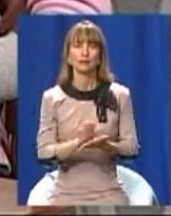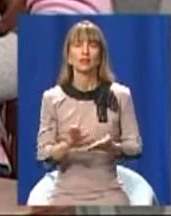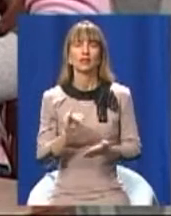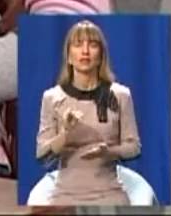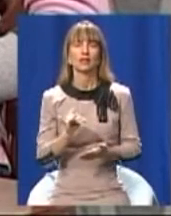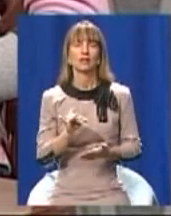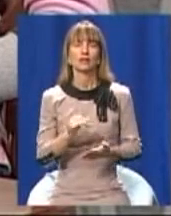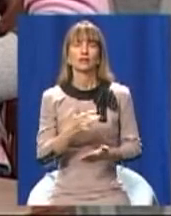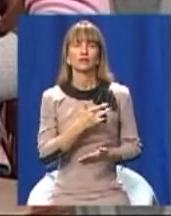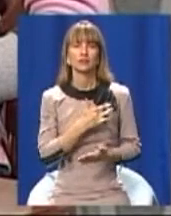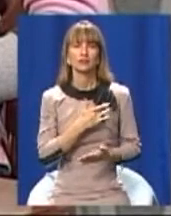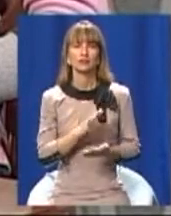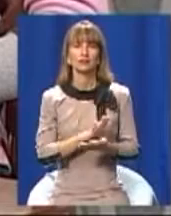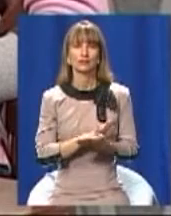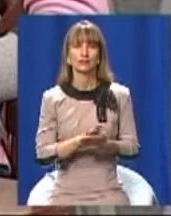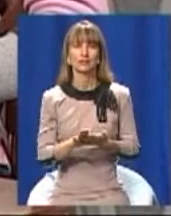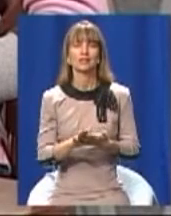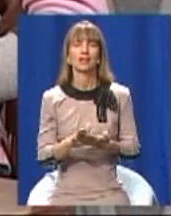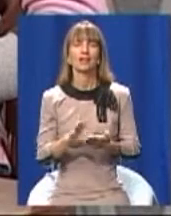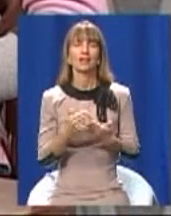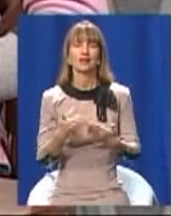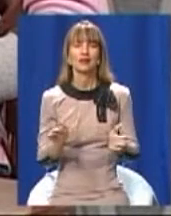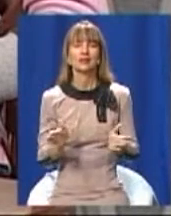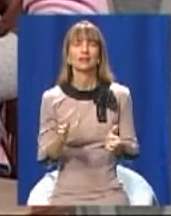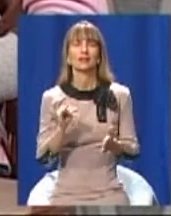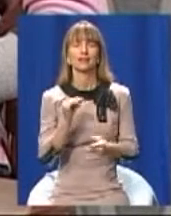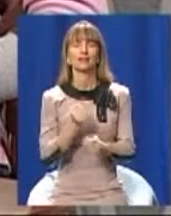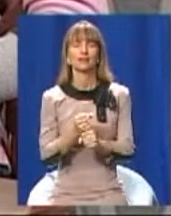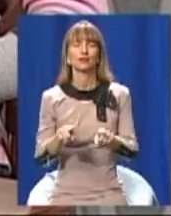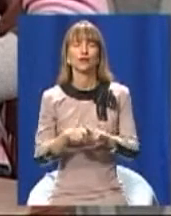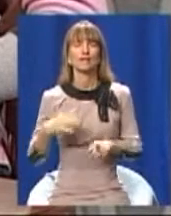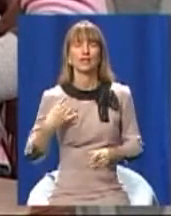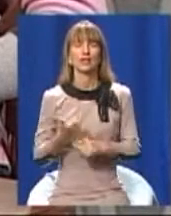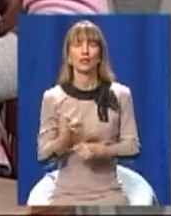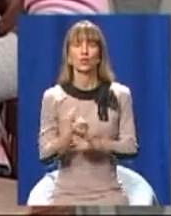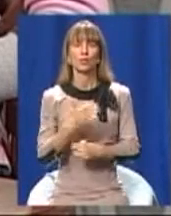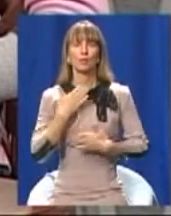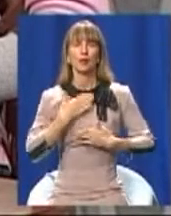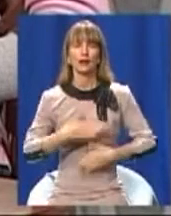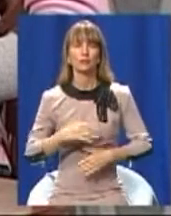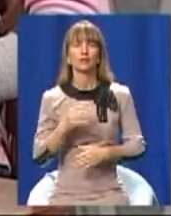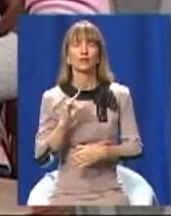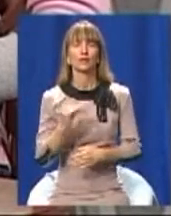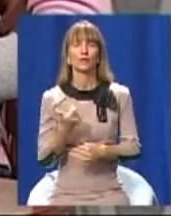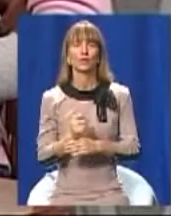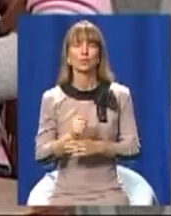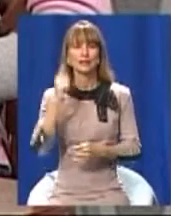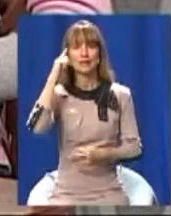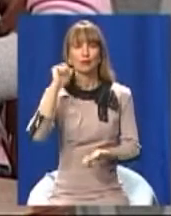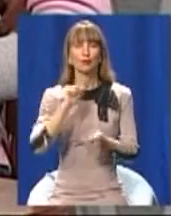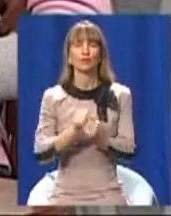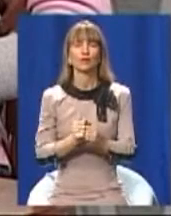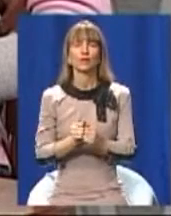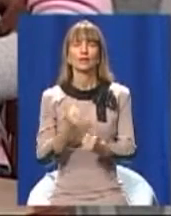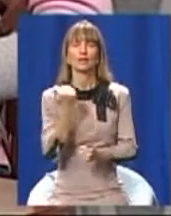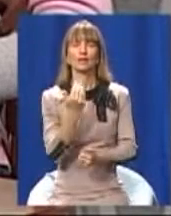бо ти сама вкладаєш в душу, коли робиш якусь певну річ, і дійсно, це дуже приємно. І дуже так запам'ятовується